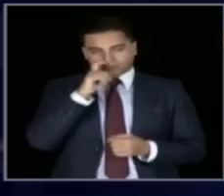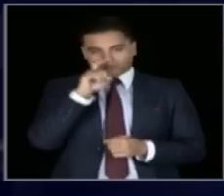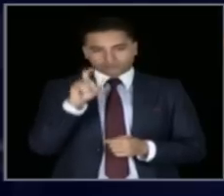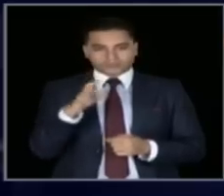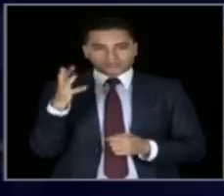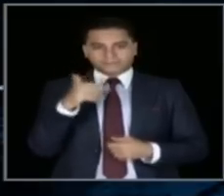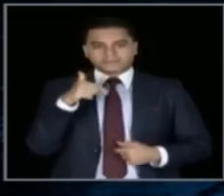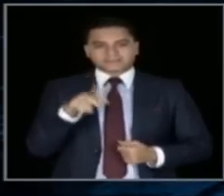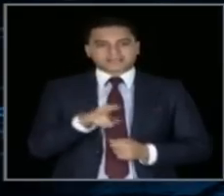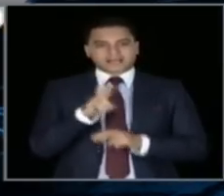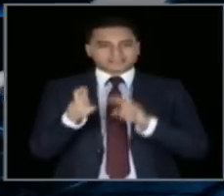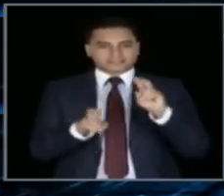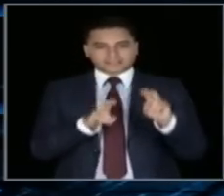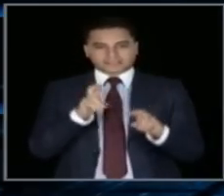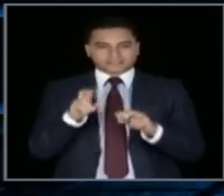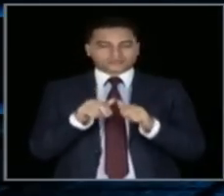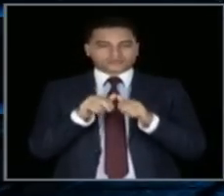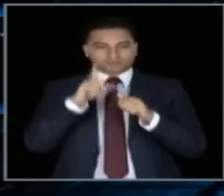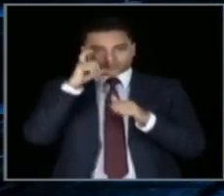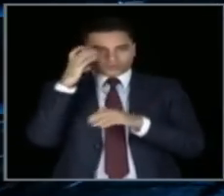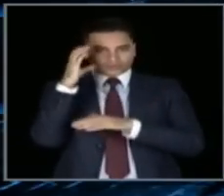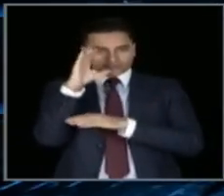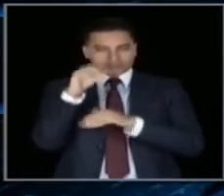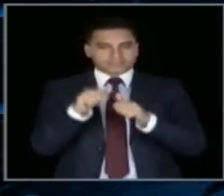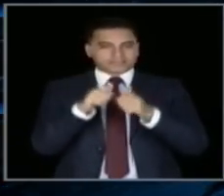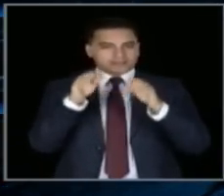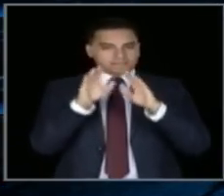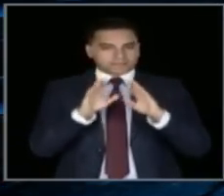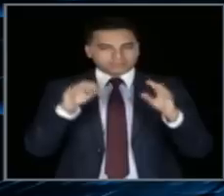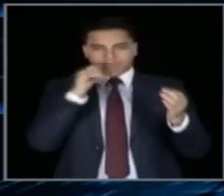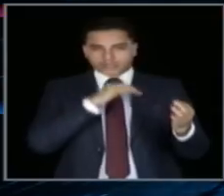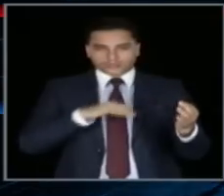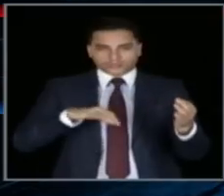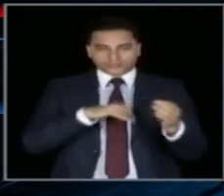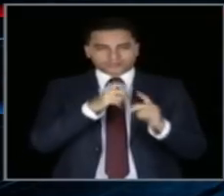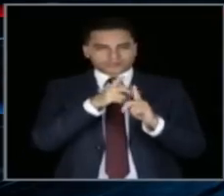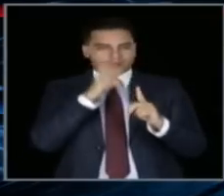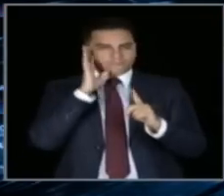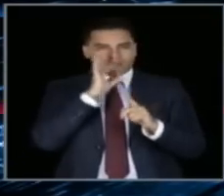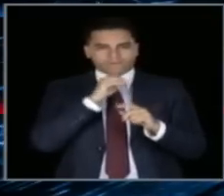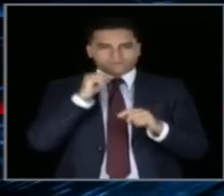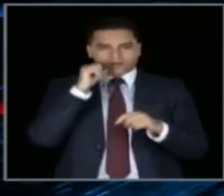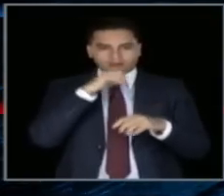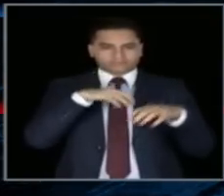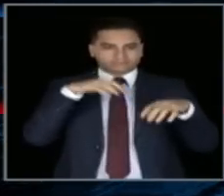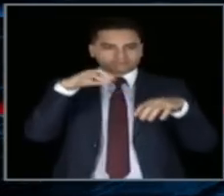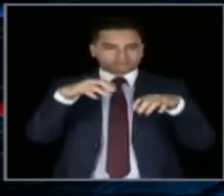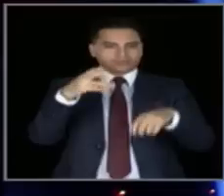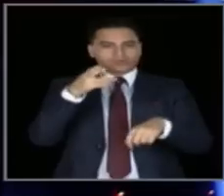فقرة الفنون، 6 أسئلة: صورة وشخصية، سينما ومسرح، أغاني وموسيقى، لوحات ومعالم، وسرعة